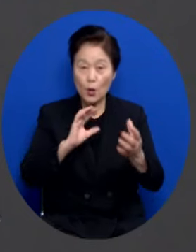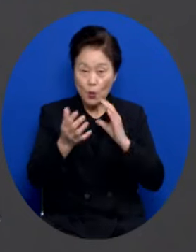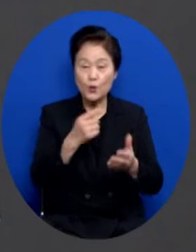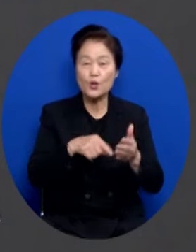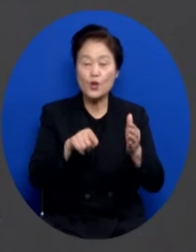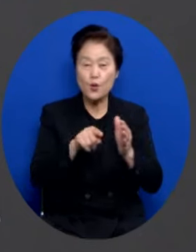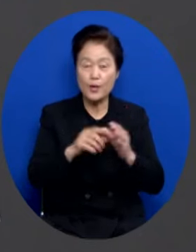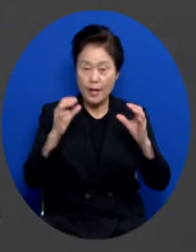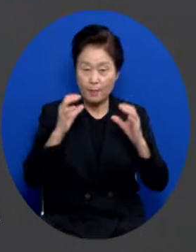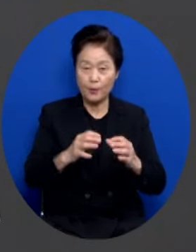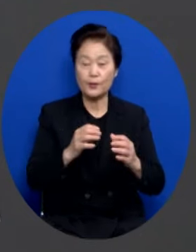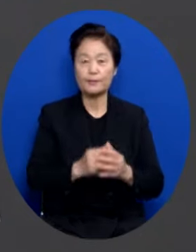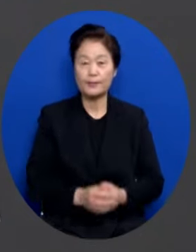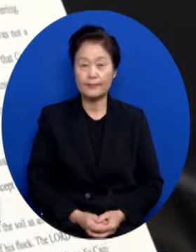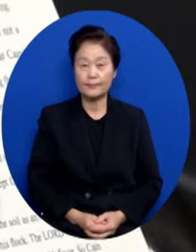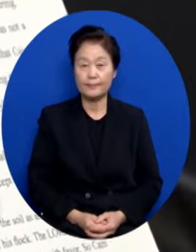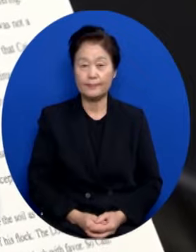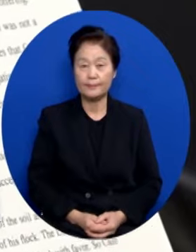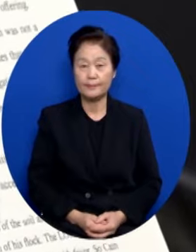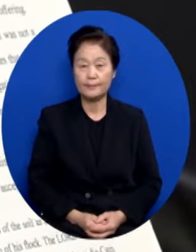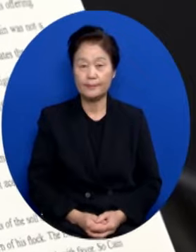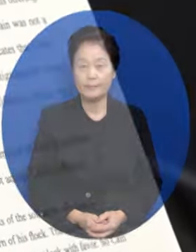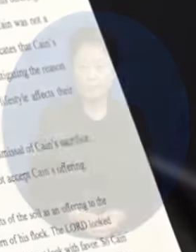자리를 마련했습니다. 잠시 후 알아봅니다.